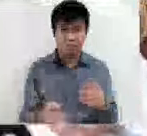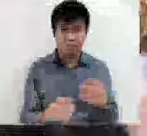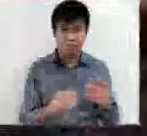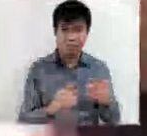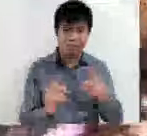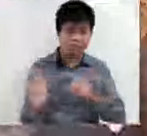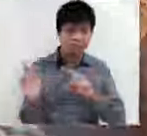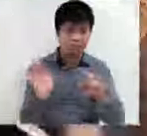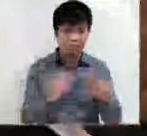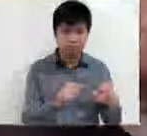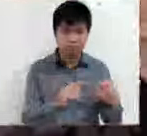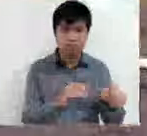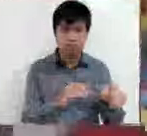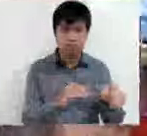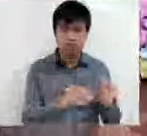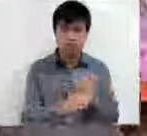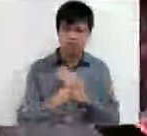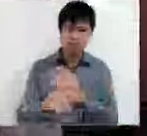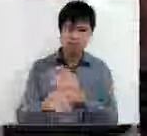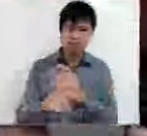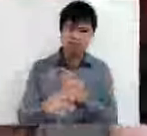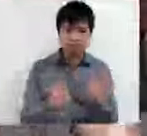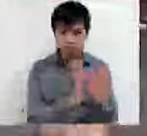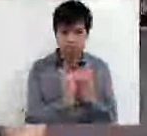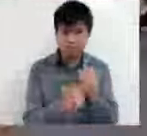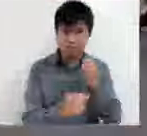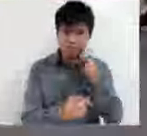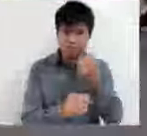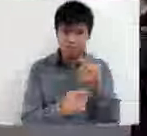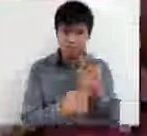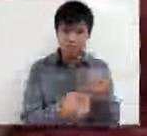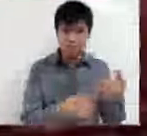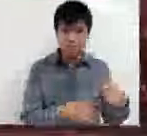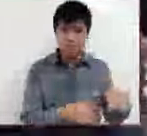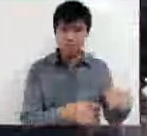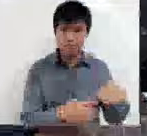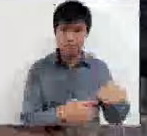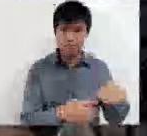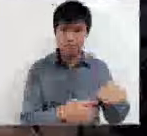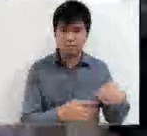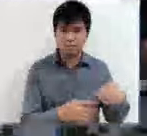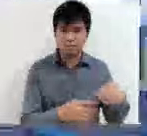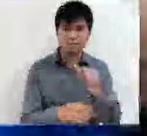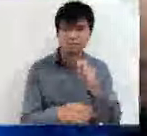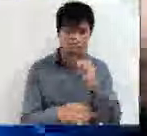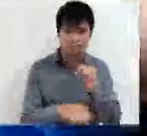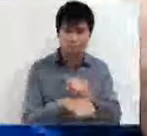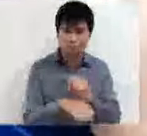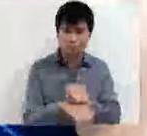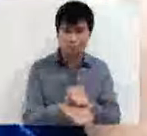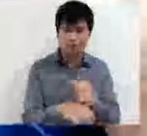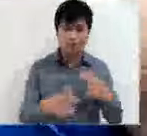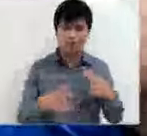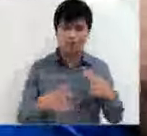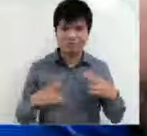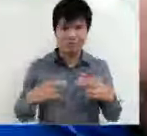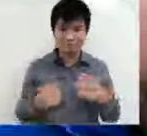sa simula ng long weekend dahil special non-working day kasunod ng kapistahan ng Immaculate Conception. Para